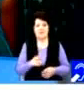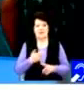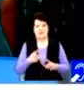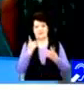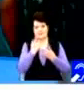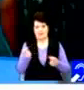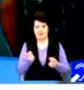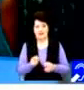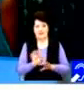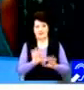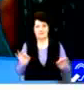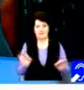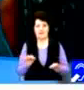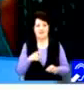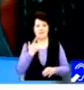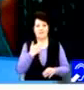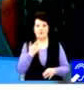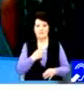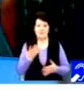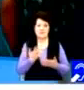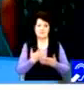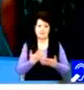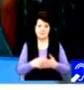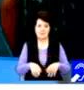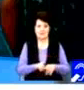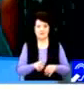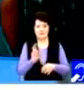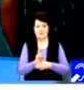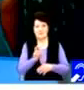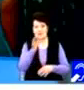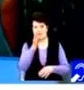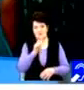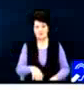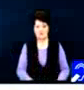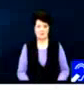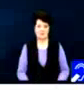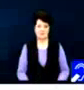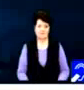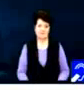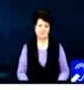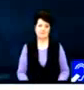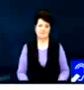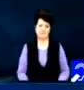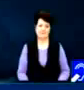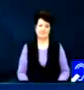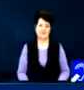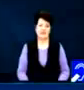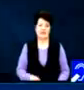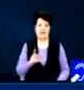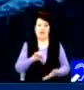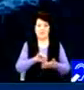Exclusive pentru emisiunea matinalii a vorbit despre filmări dar și despre vizita la Chișinău